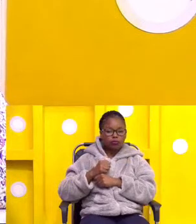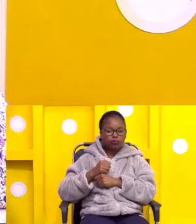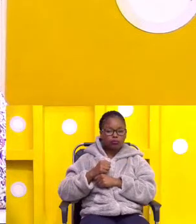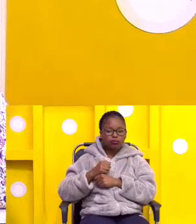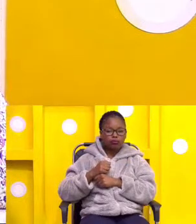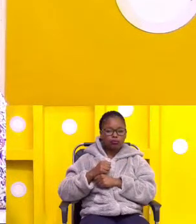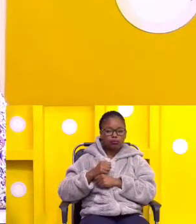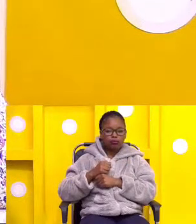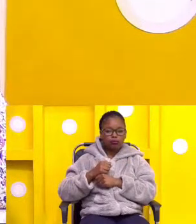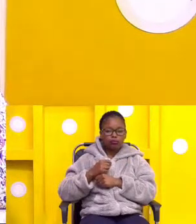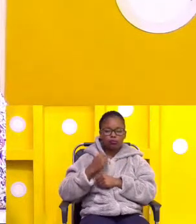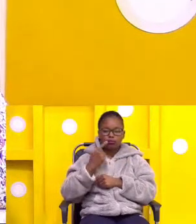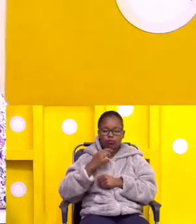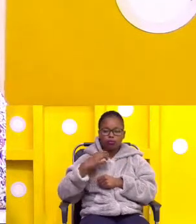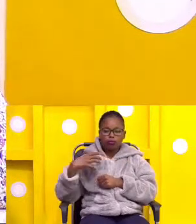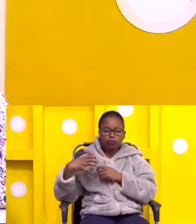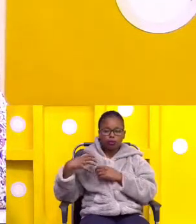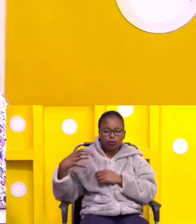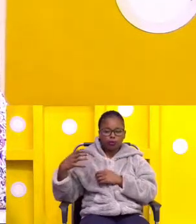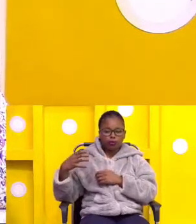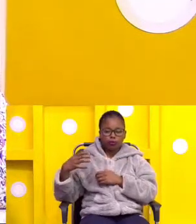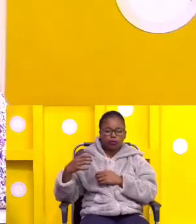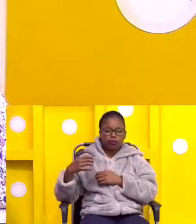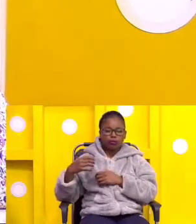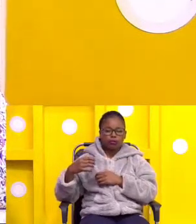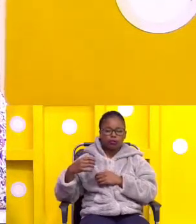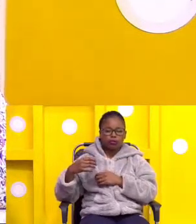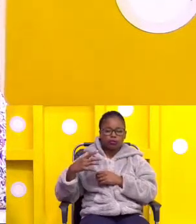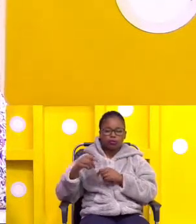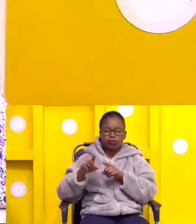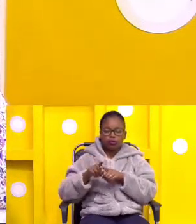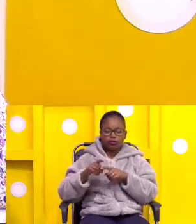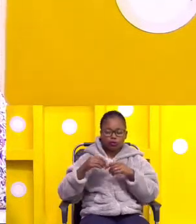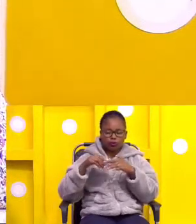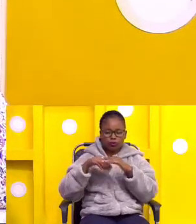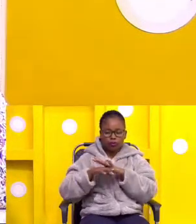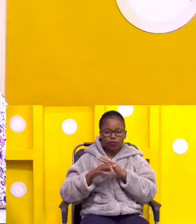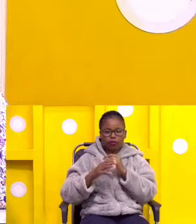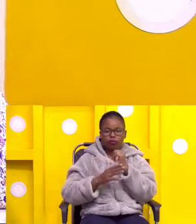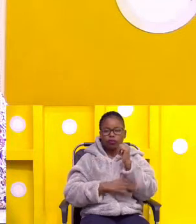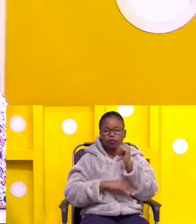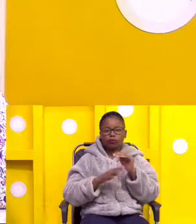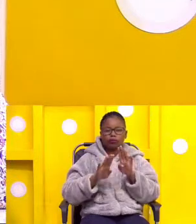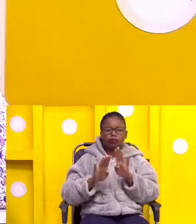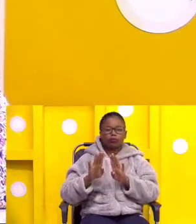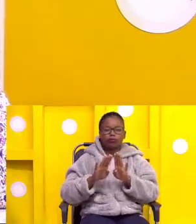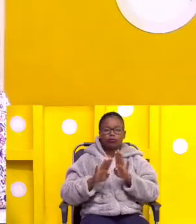wakuwe kirete. Hidu alale wadhani inire.